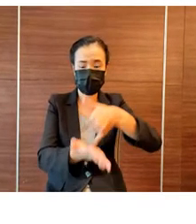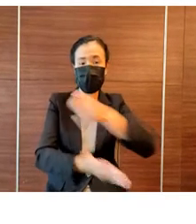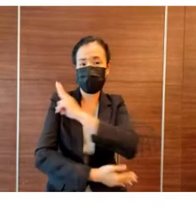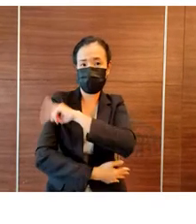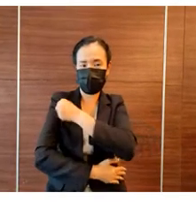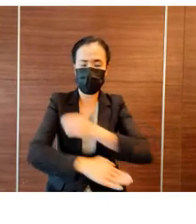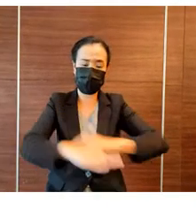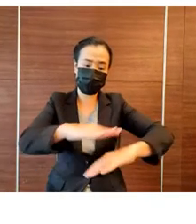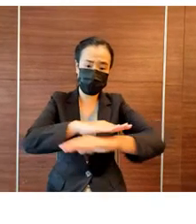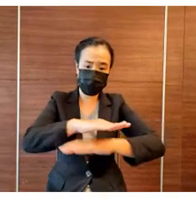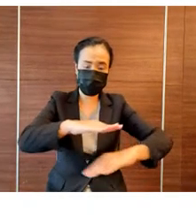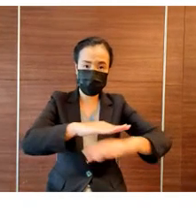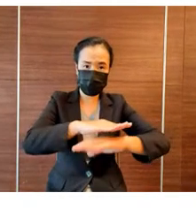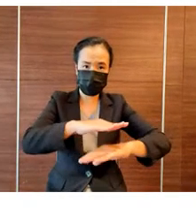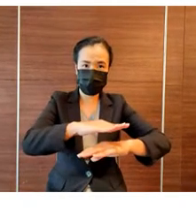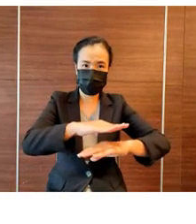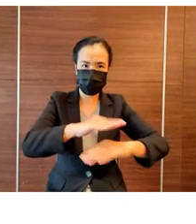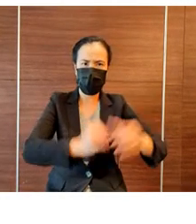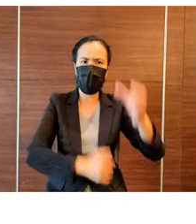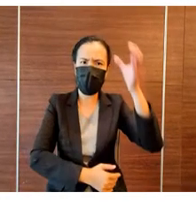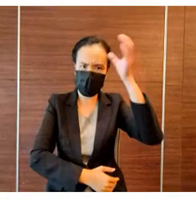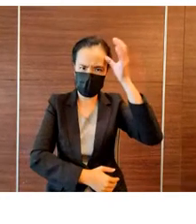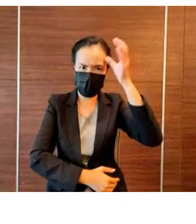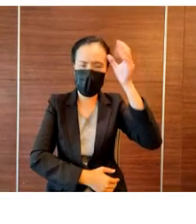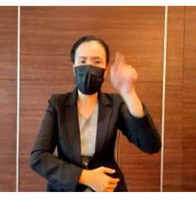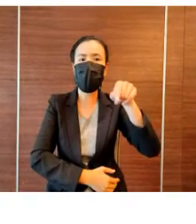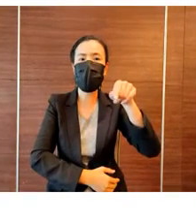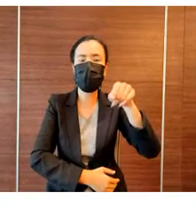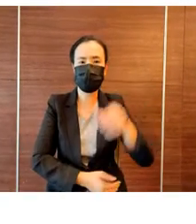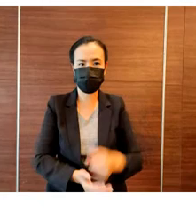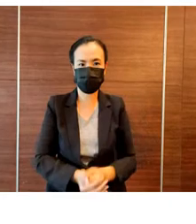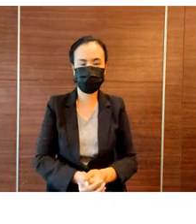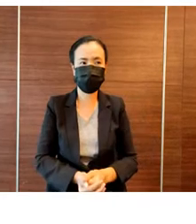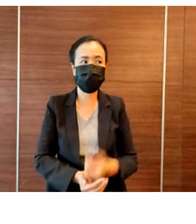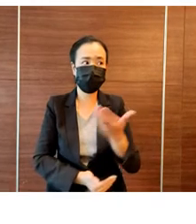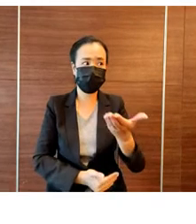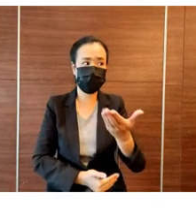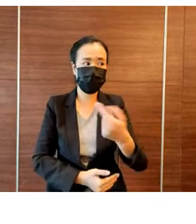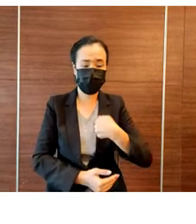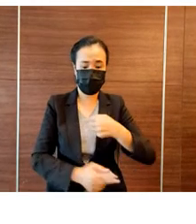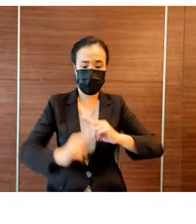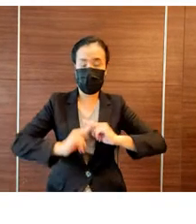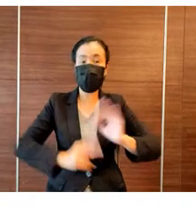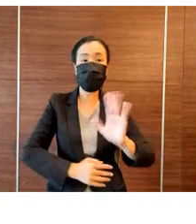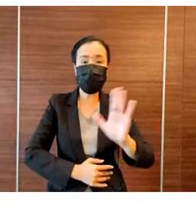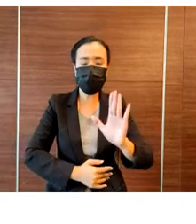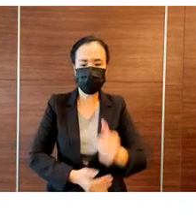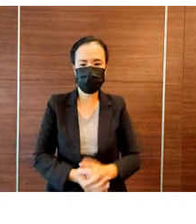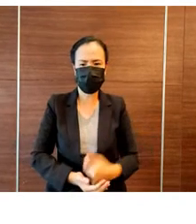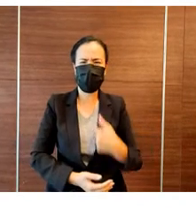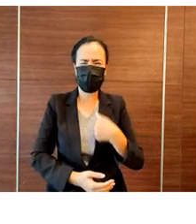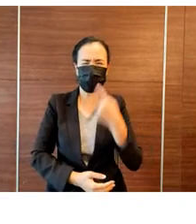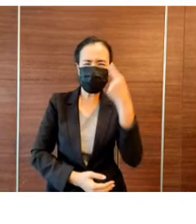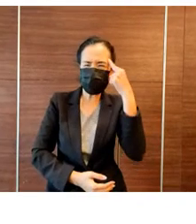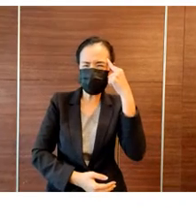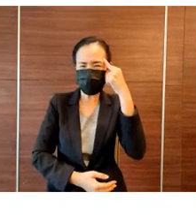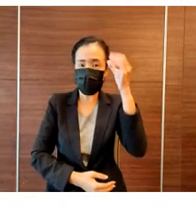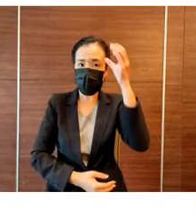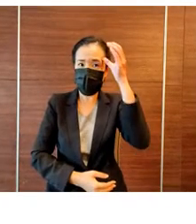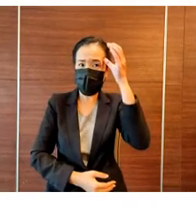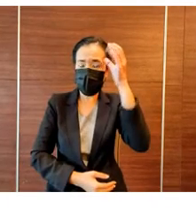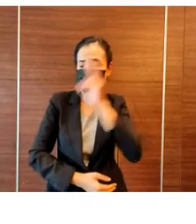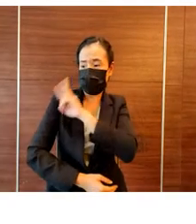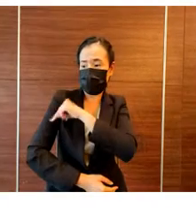านของเขาเนี่ยจะเป็นมีคนผู้ที่มีความรู้อยู่แล้วคืออันนี้ยกเว้นตัวผมนะผมจะเป็นคนที่ไม่ได้มองว่าเรามีความรู้กับคน